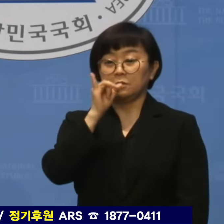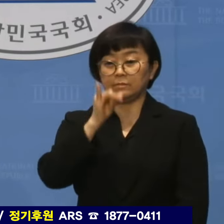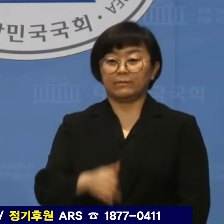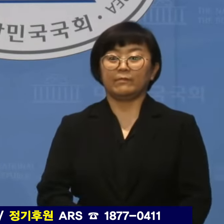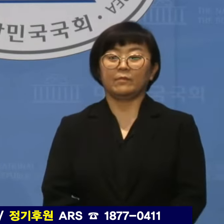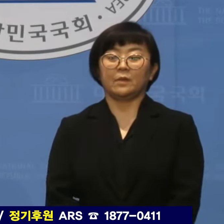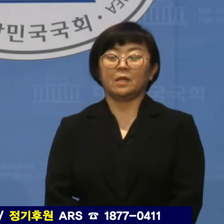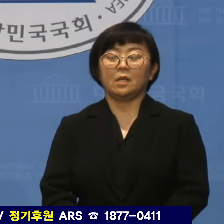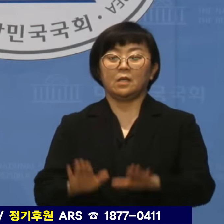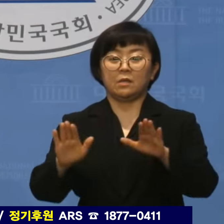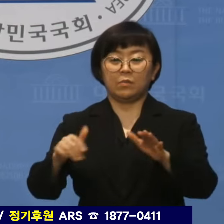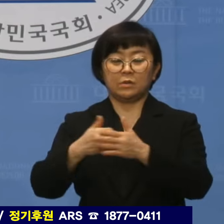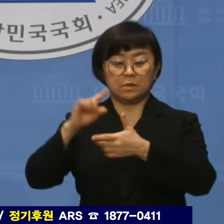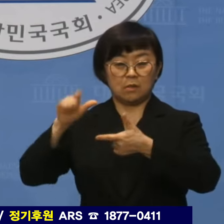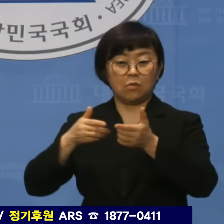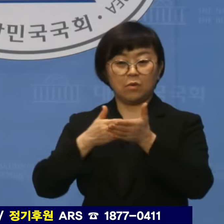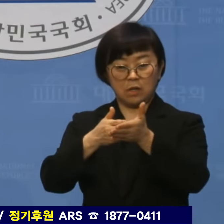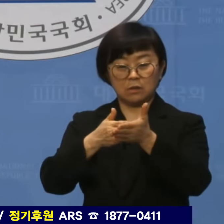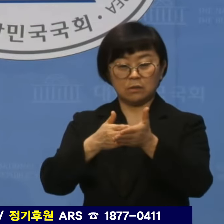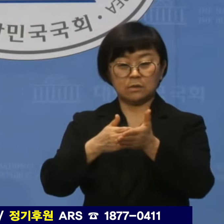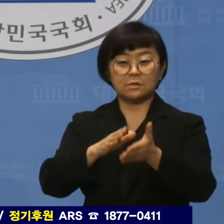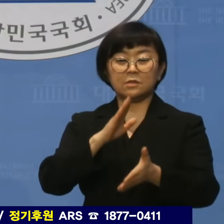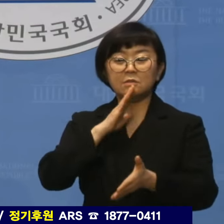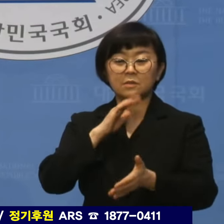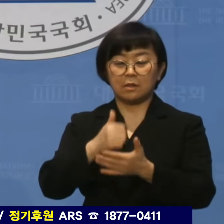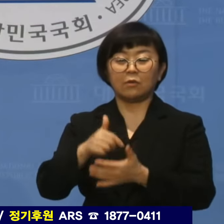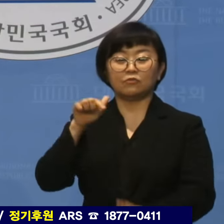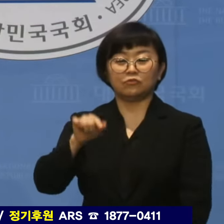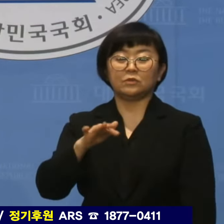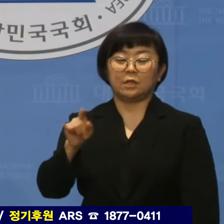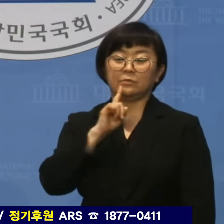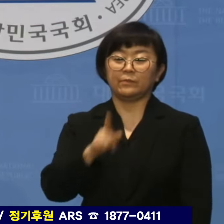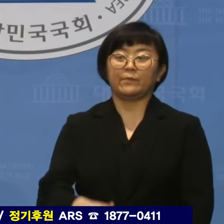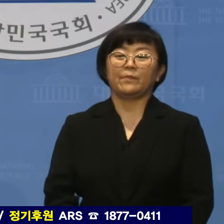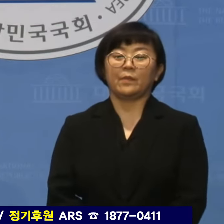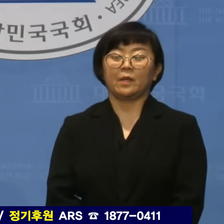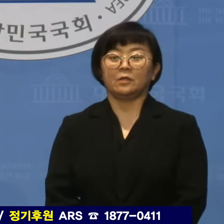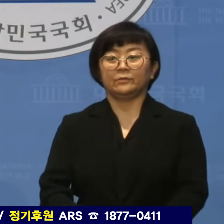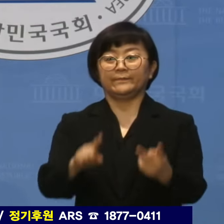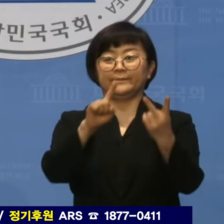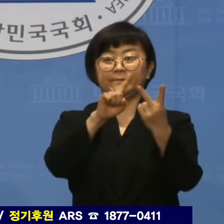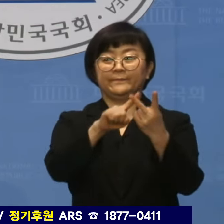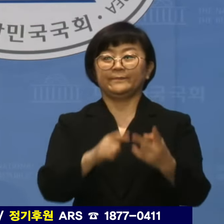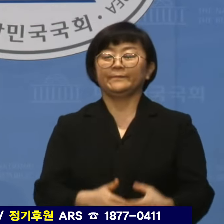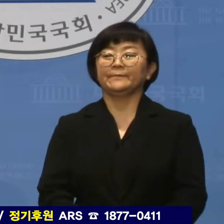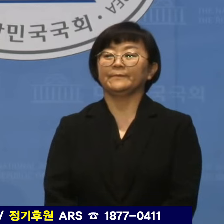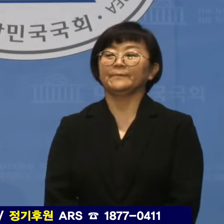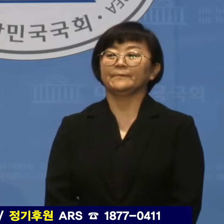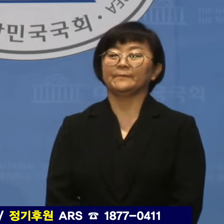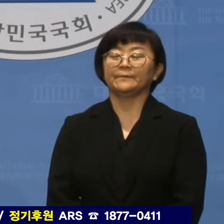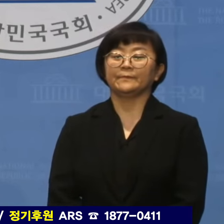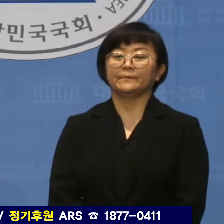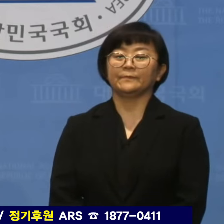했습니다. 이번 상고 강행 몹시 구차합니다. 네, 두 번째 브리핑입니다.